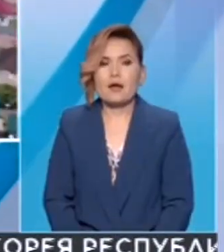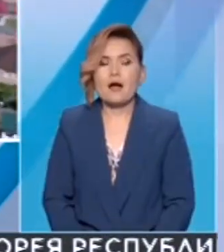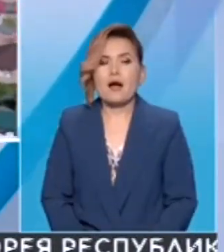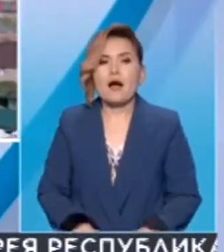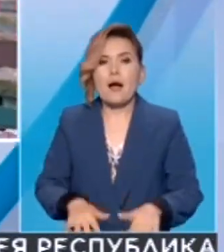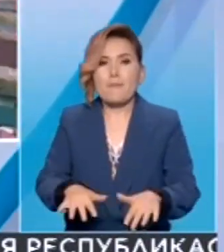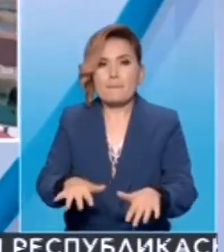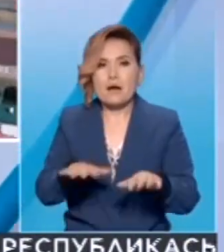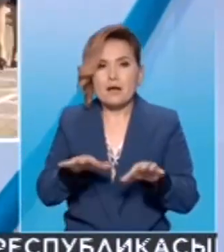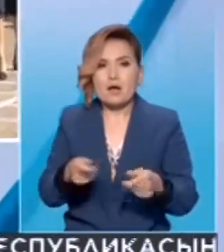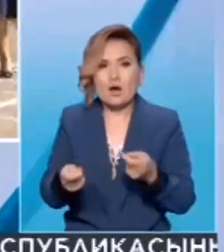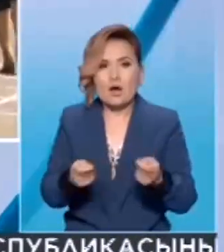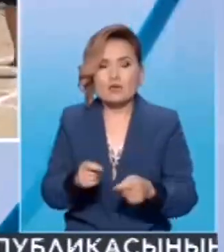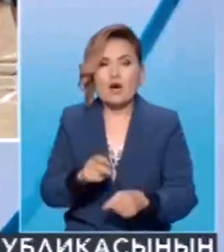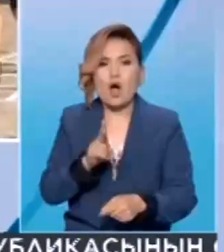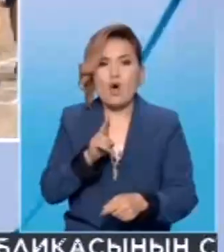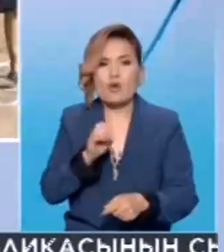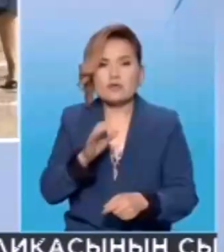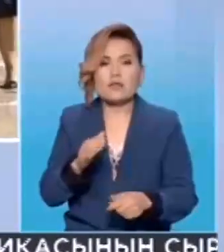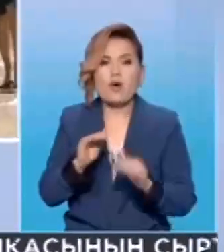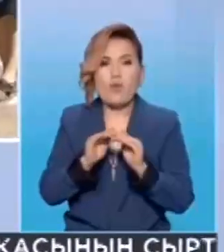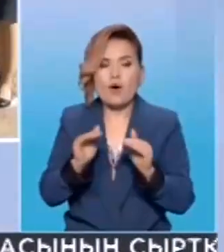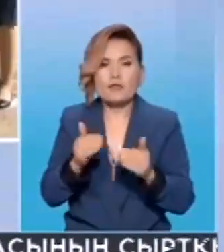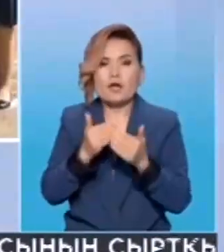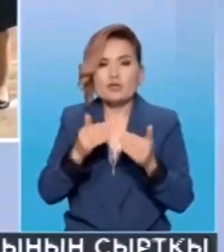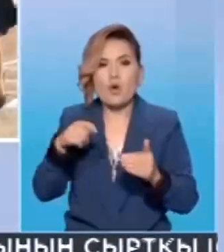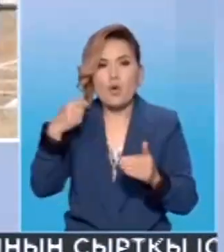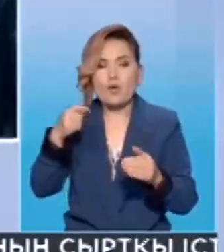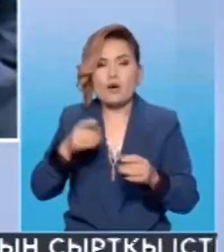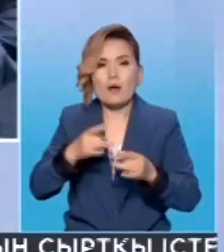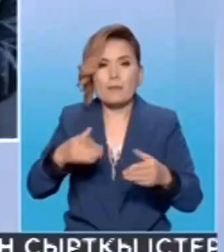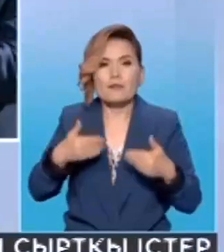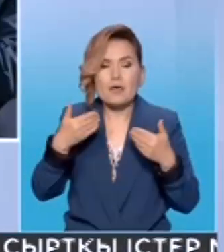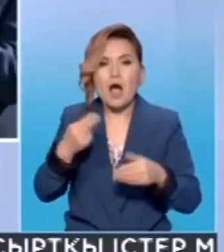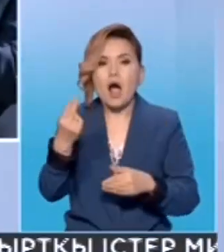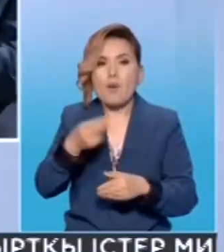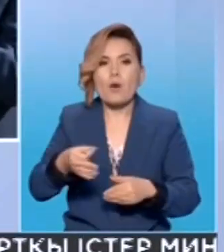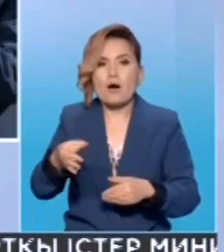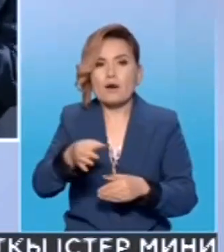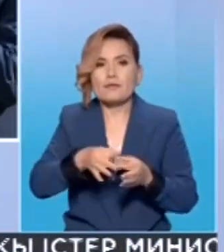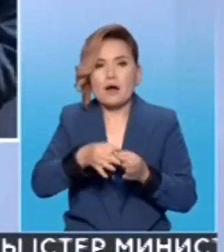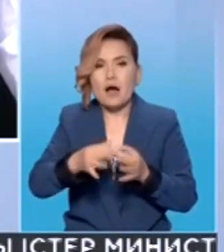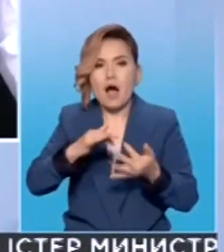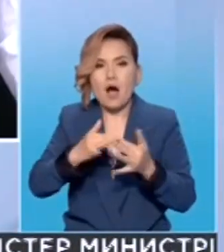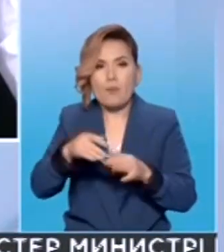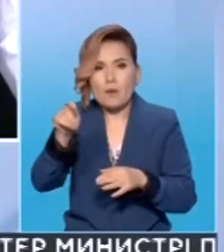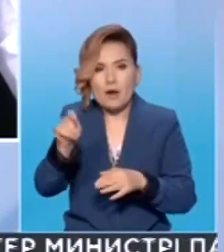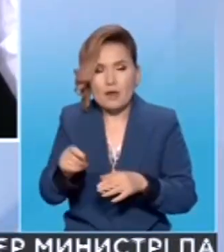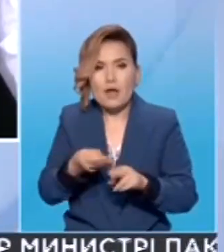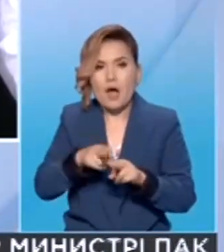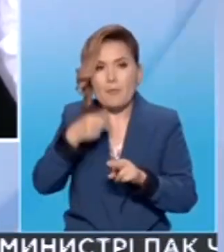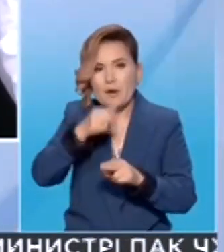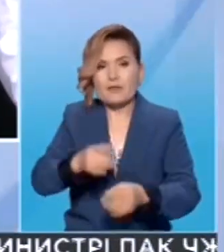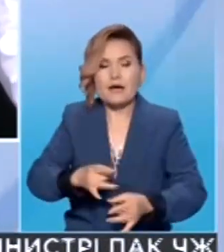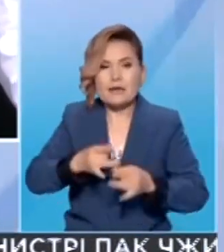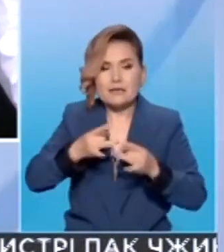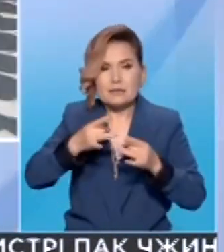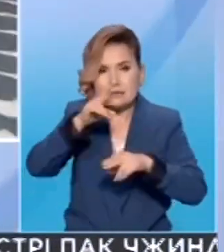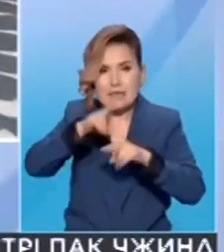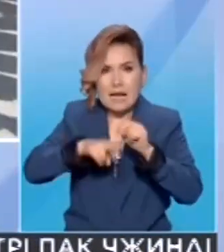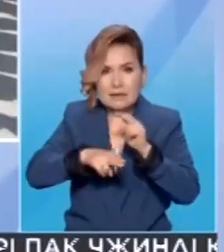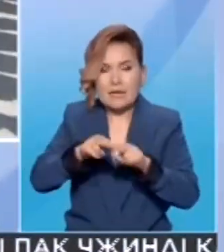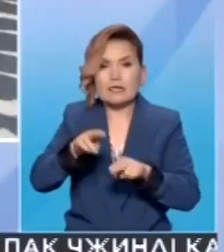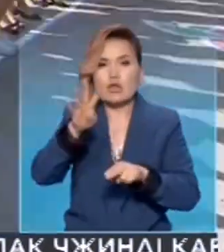Мәжіліс төрағасы Ерлан Қошанов оқушыларды соңғы қоңыраумен құттықтады. Ақмола облысы Қабанбай ауылына барған ол биыл салынатын